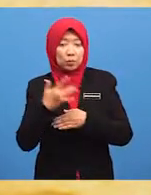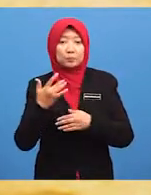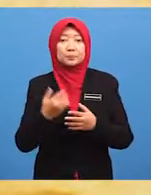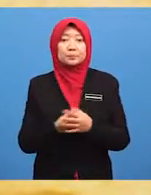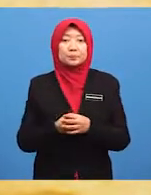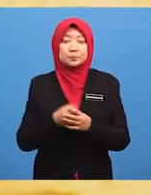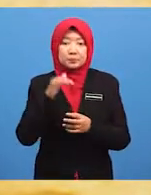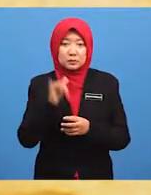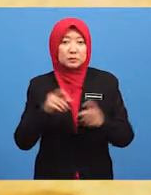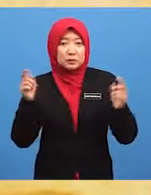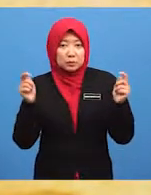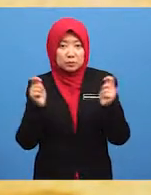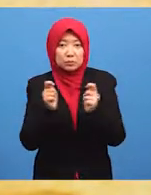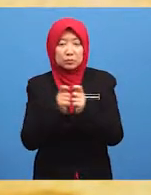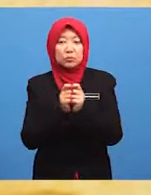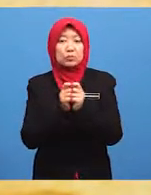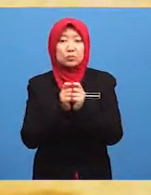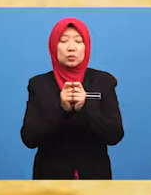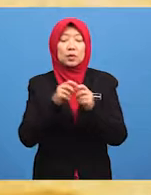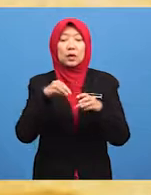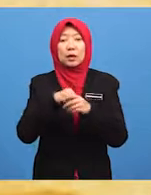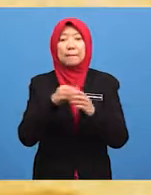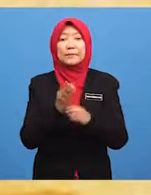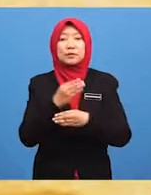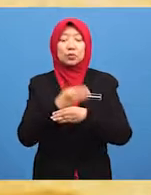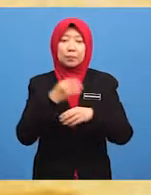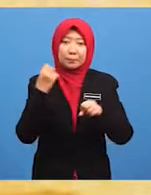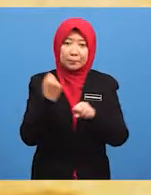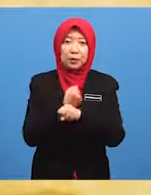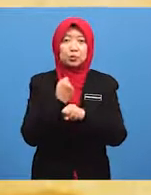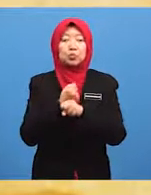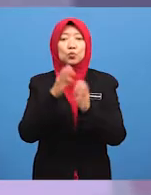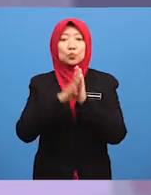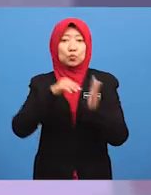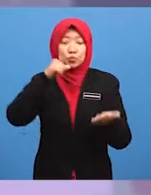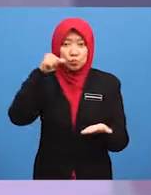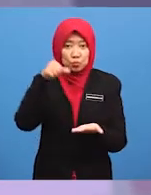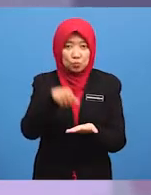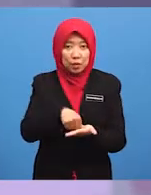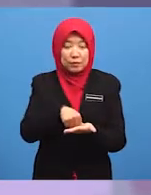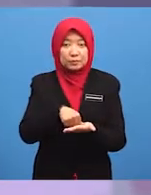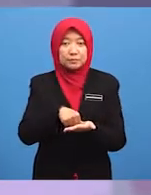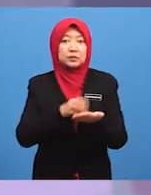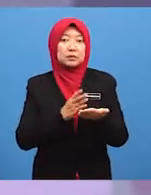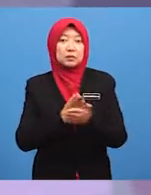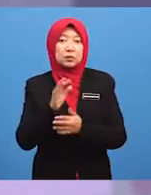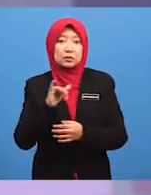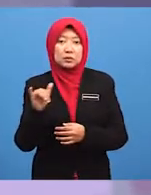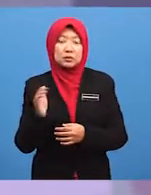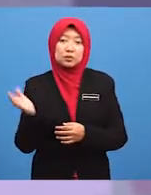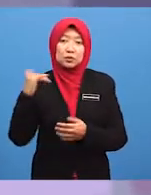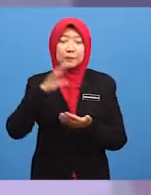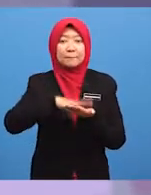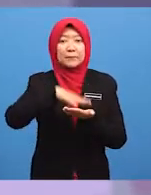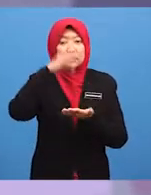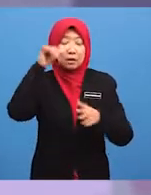alam Melayu yang ditemukan adalah dalam bentuk batu bersurat. Seterusnya, murid-murid, mari